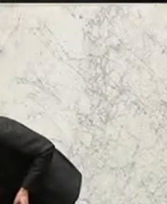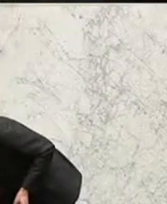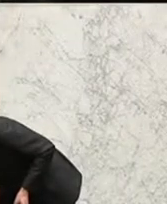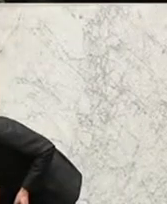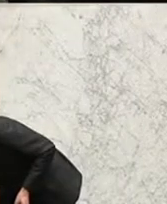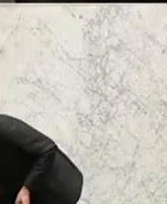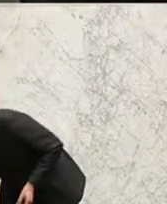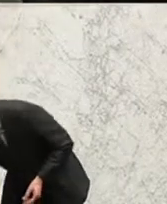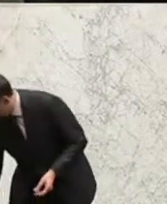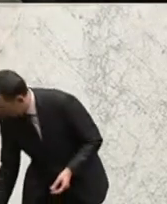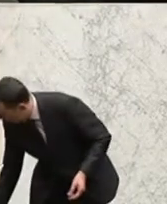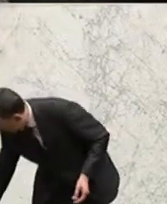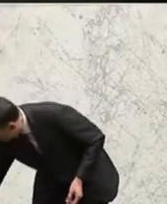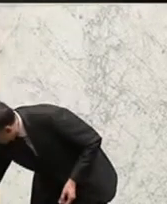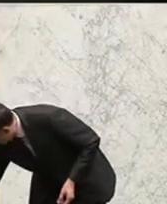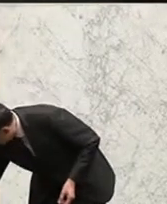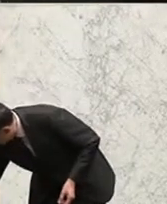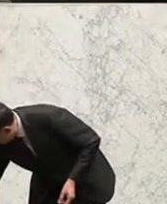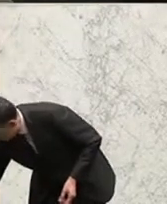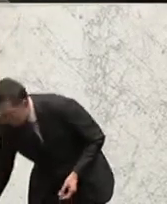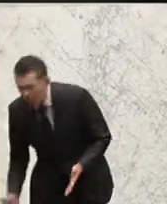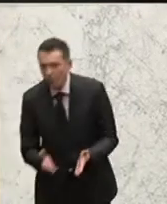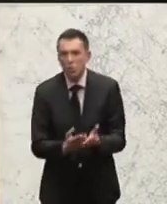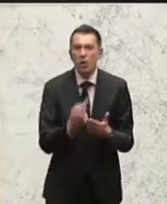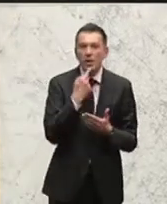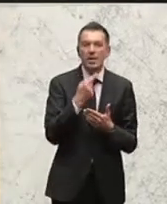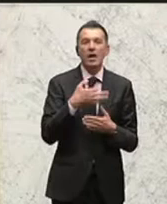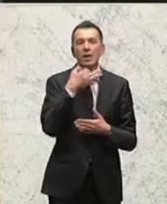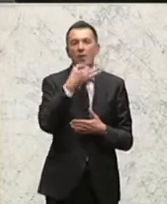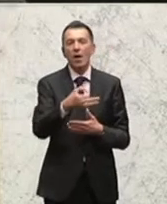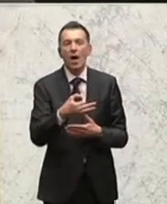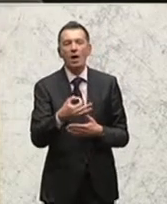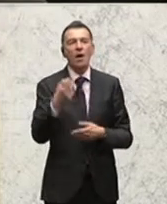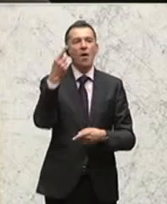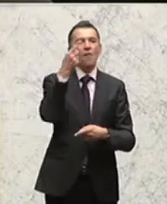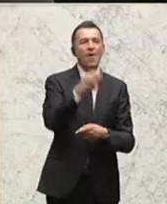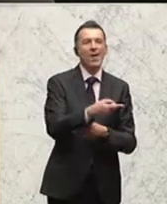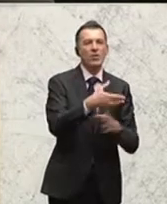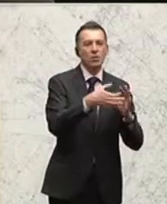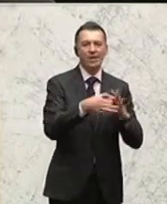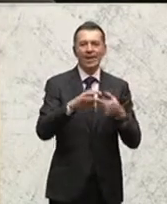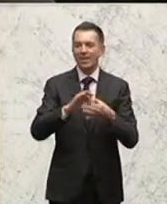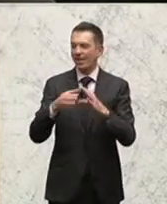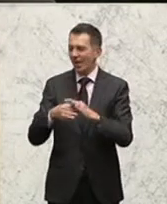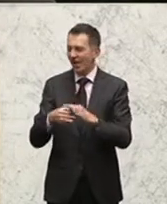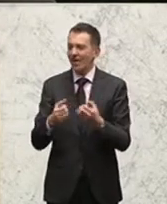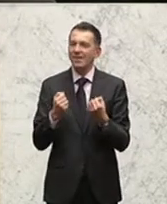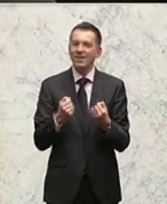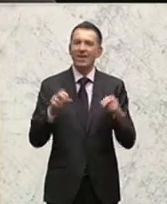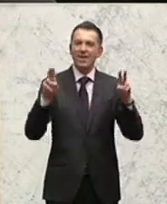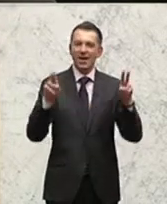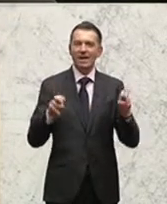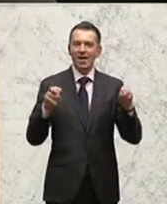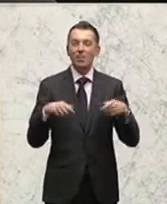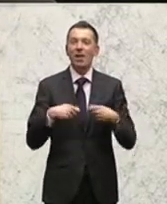wer gerichtet. Herr Bundesminister, Sie haben es eh schon angesprochen, die Frage der Weisungskette wird sicherlich ein Thema sein.